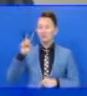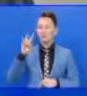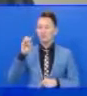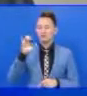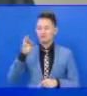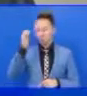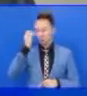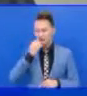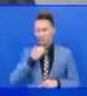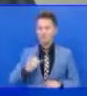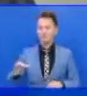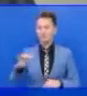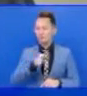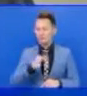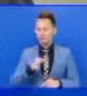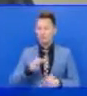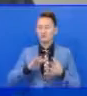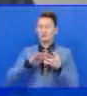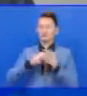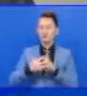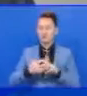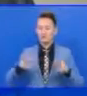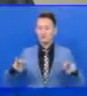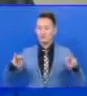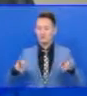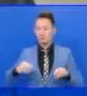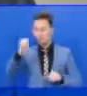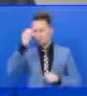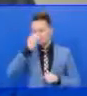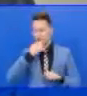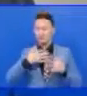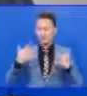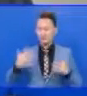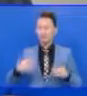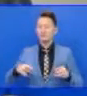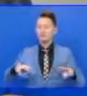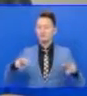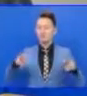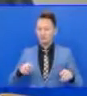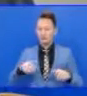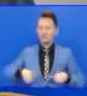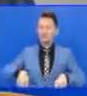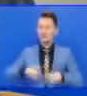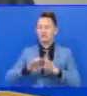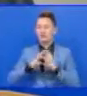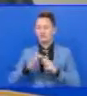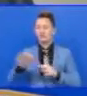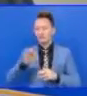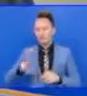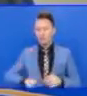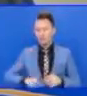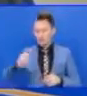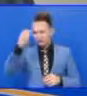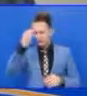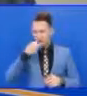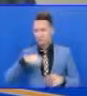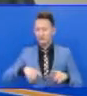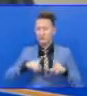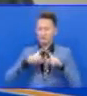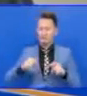Облыс, аудан әкімдіктеріне үлкен рахмет. Ауданның оқу бөліміне үлкен рахмет. Біздің балаларымыздың, мектебіміздің іші